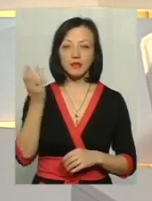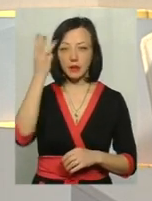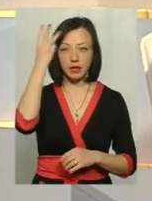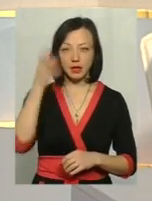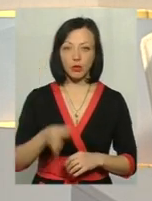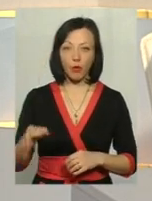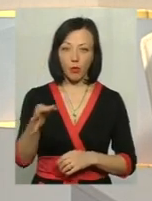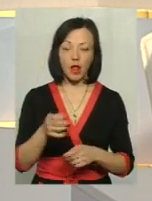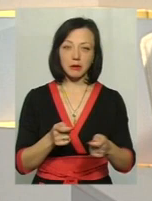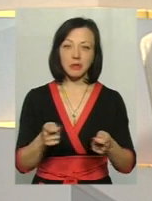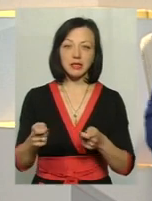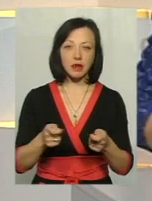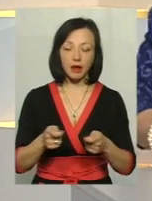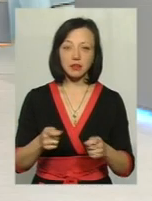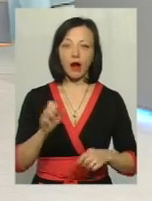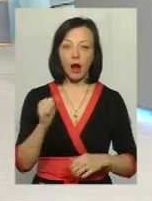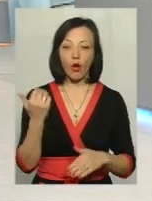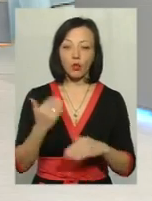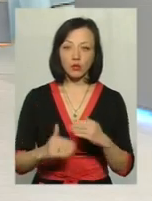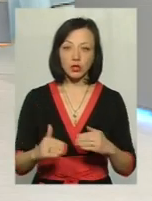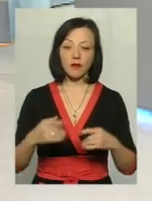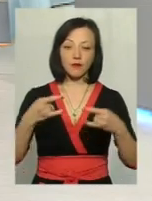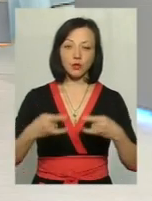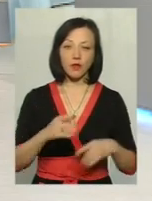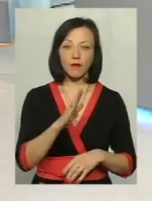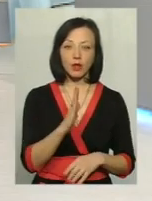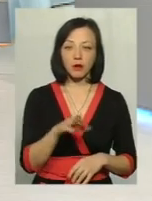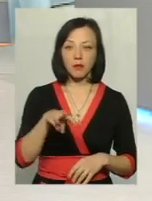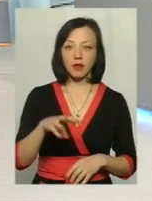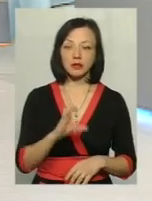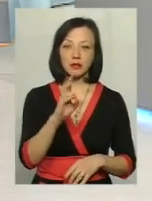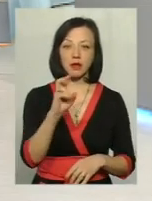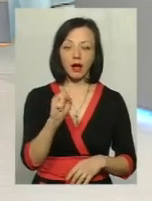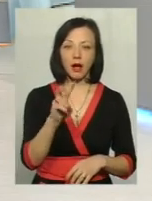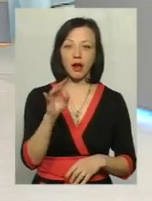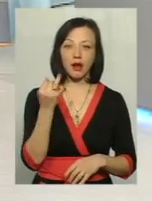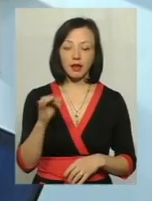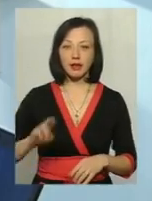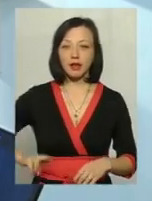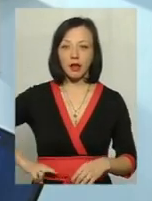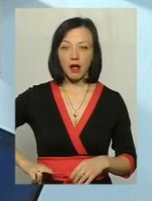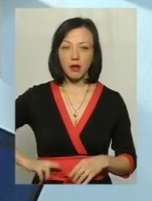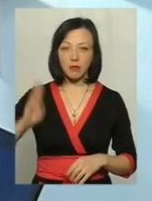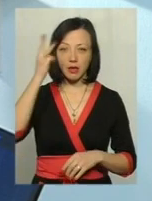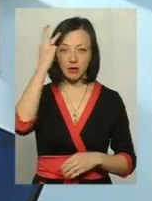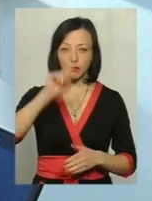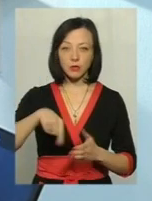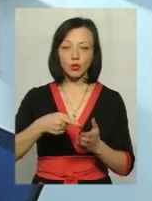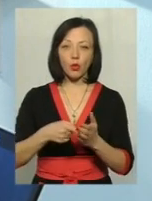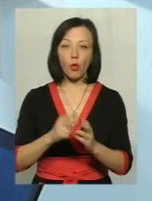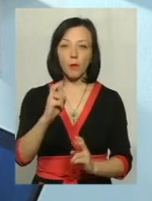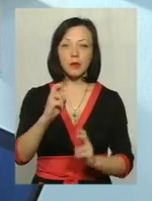Хмельницької облдержадміністрації. А уже в студії в нас Володимир Михайлович Схалій, директор Хмельницького міського